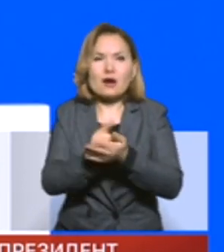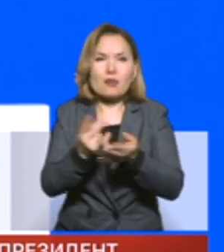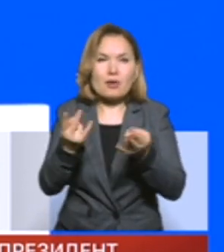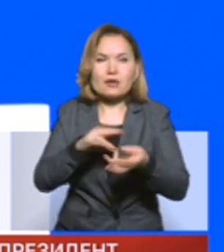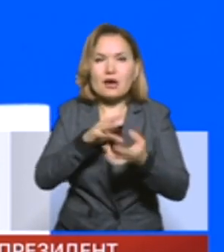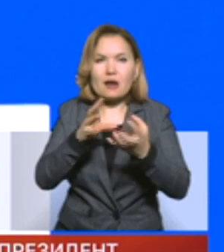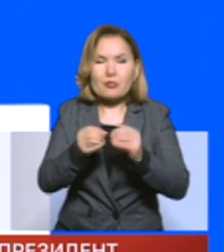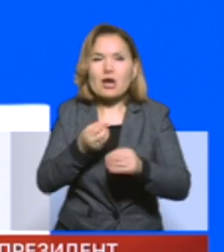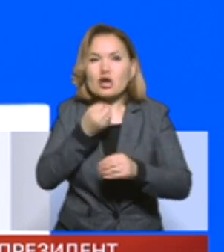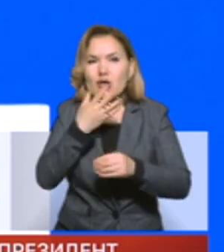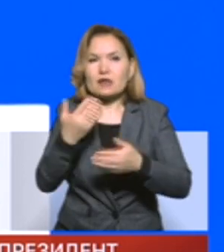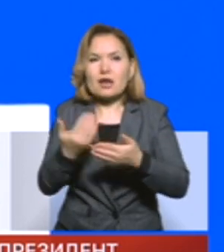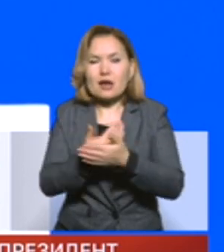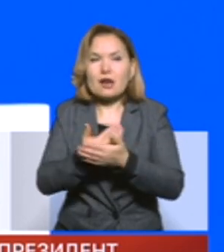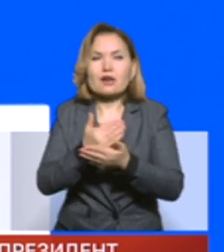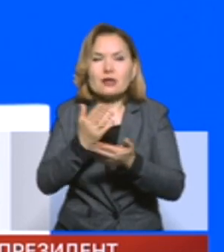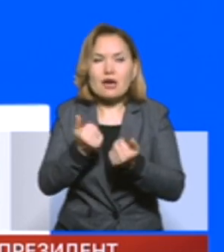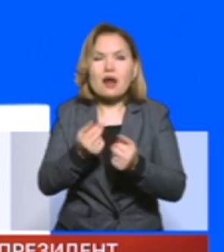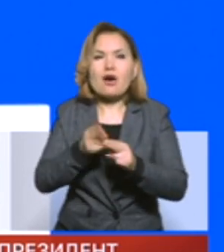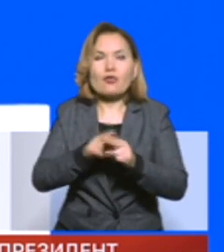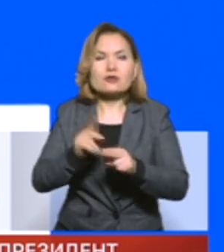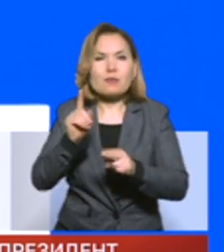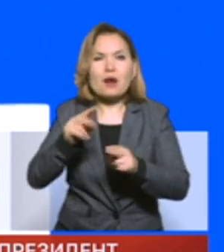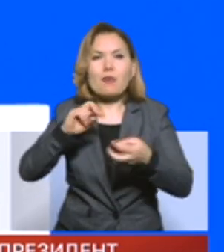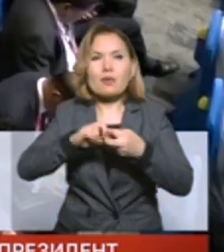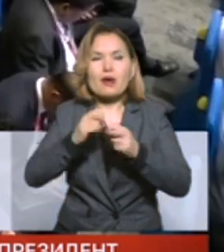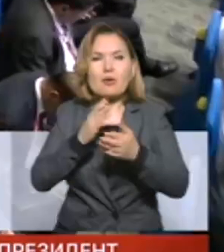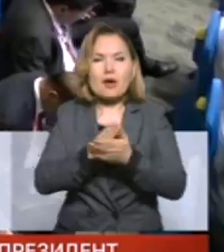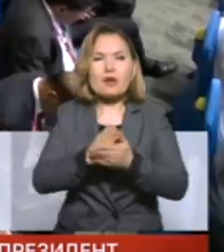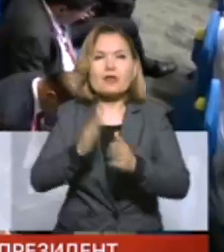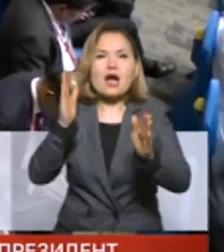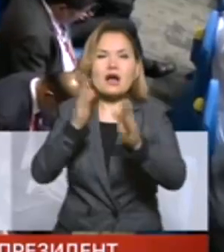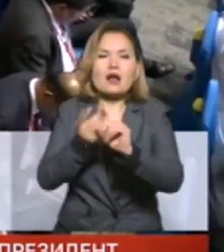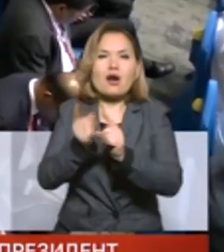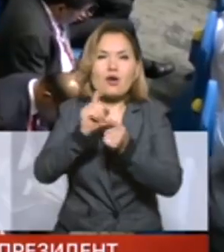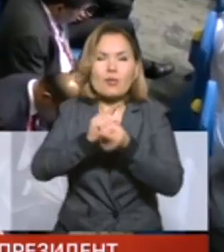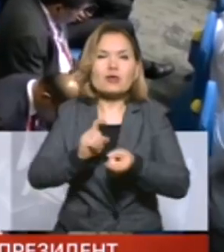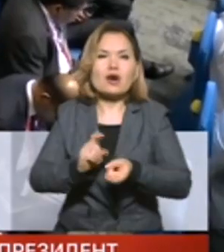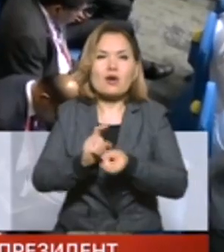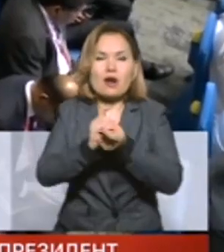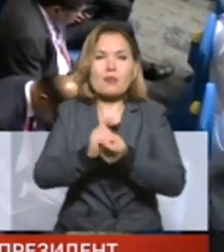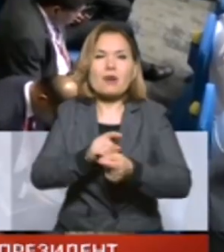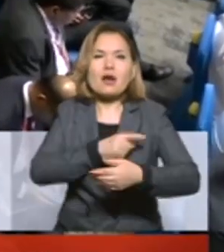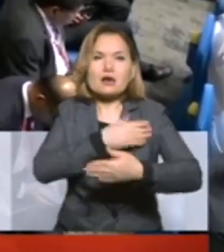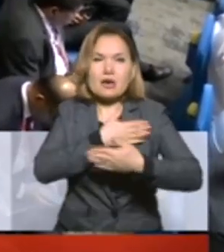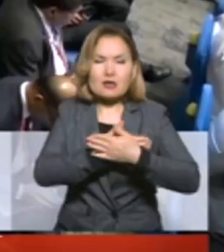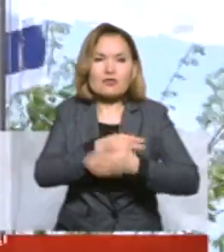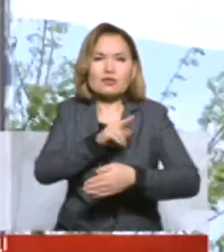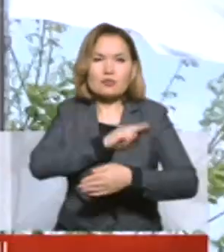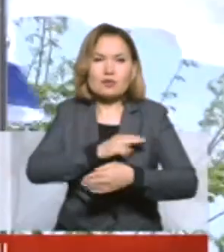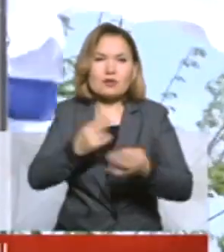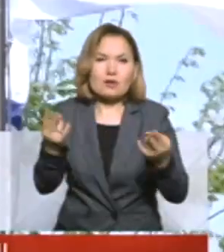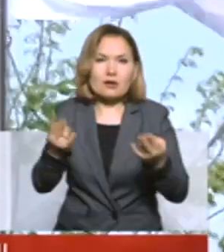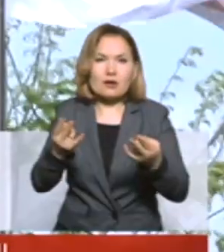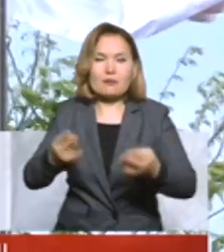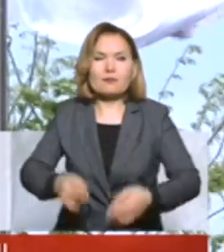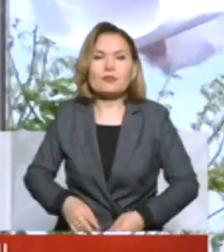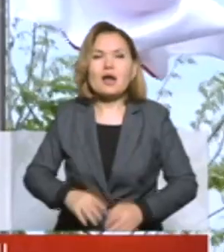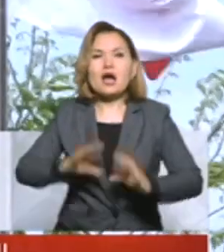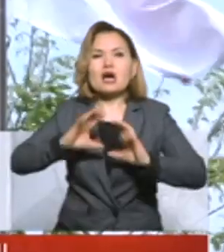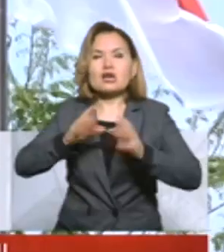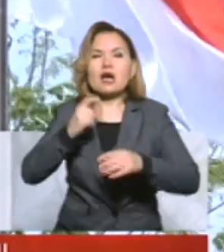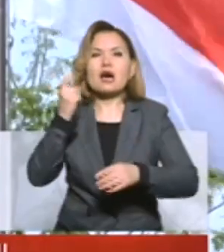Бұл жақсы жаңалық, бірақ әлі де жеткіліксіз. Бізге климаттың өзгеруімен күресу үшін батыл әрекет қажет.